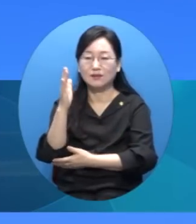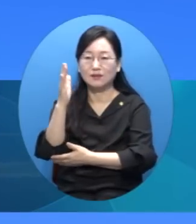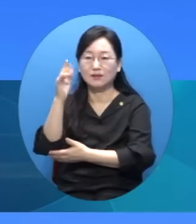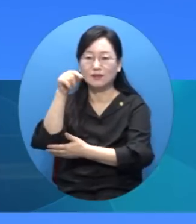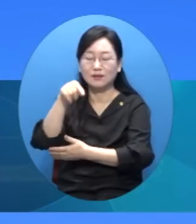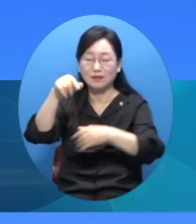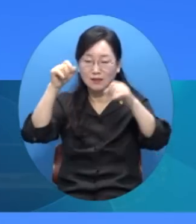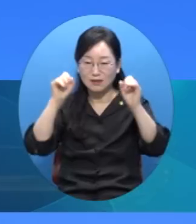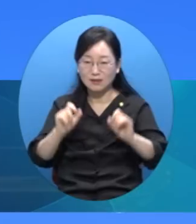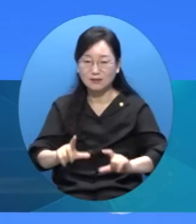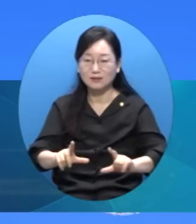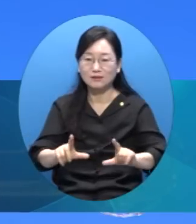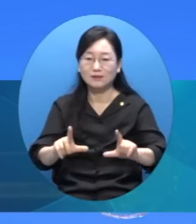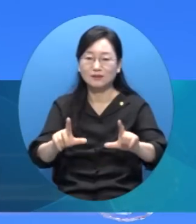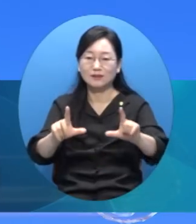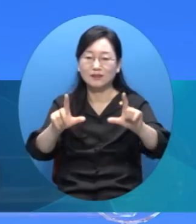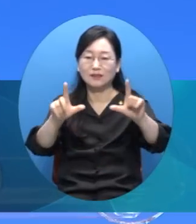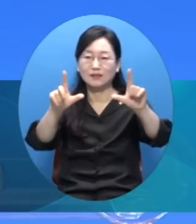영광의